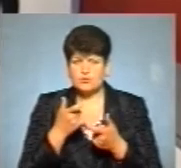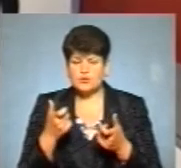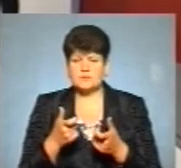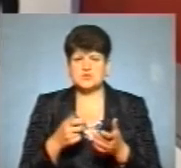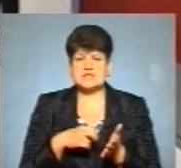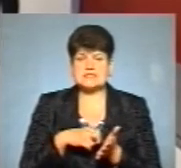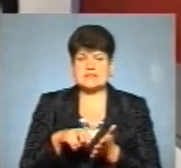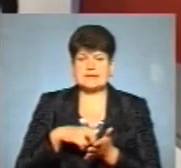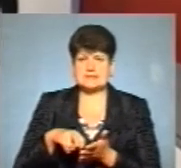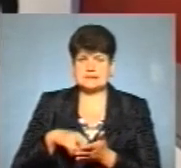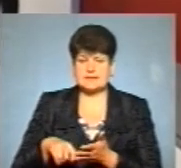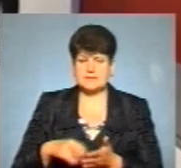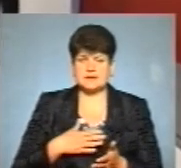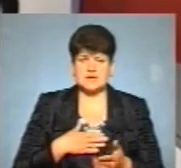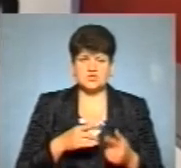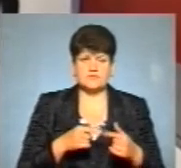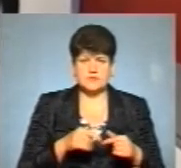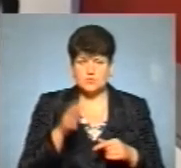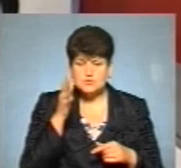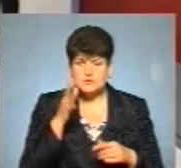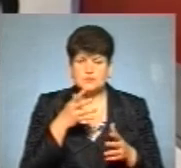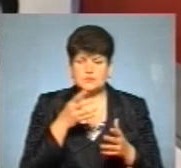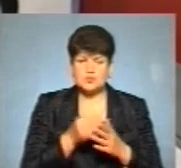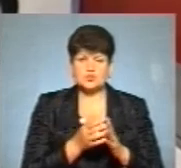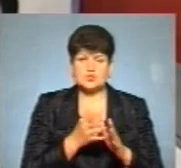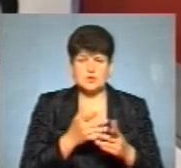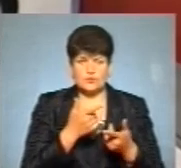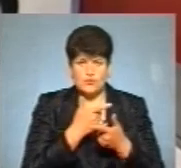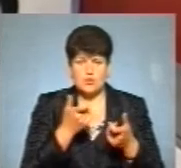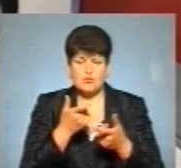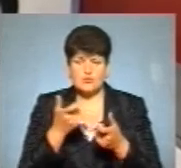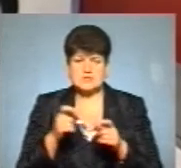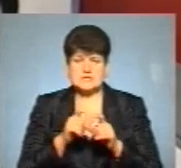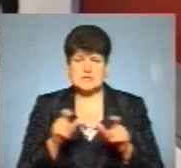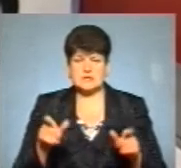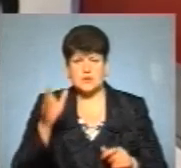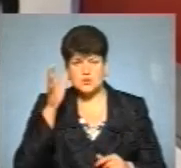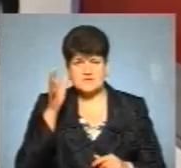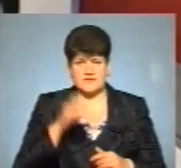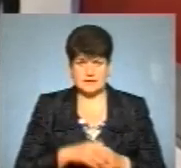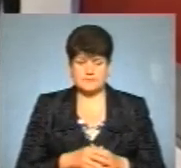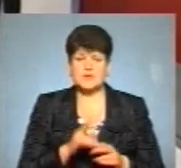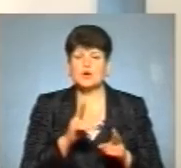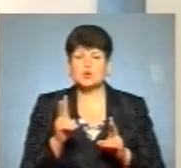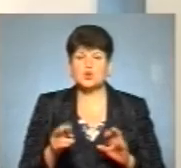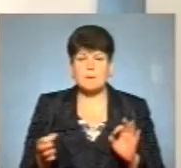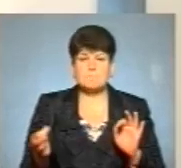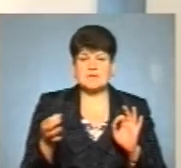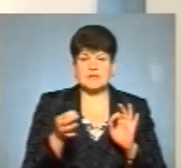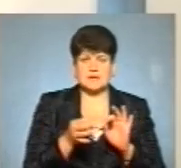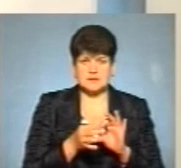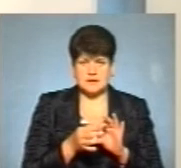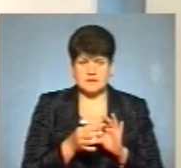листи наші відділи освіти, вони в свою чергу інформують заклади освіти. Хто під'єднав